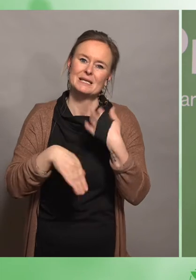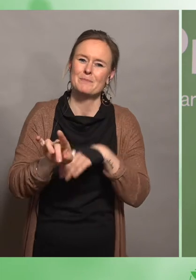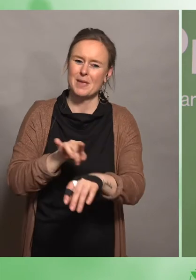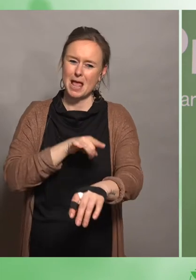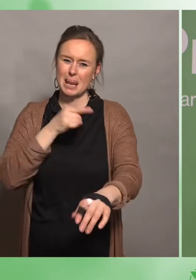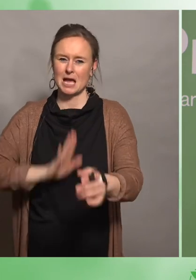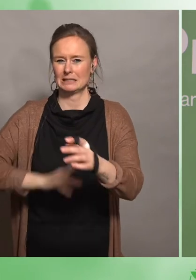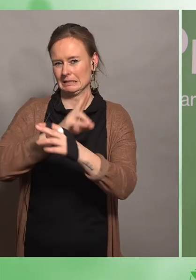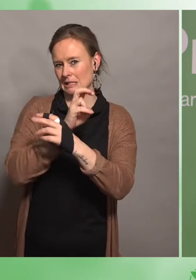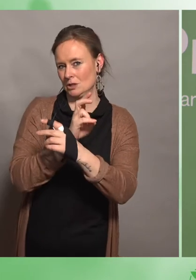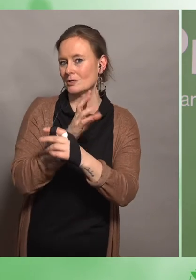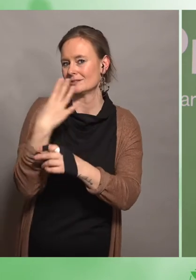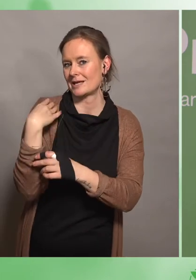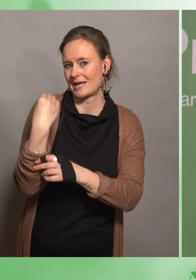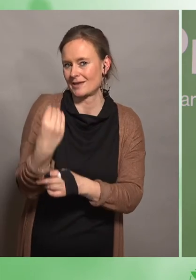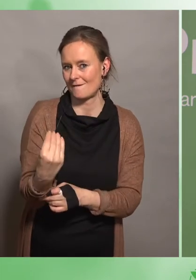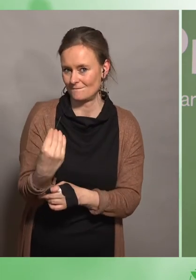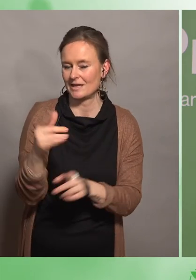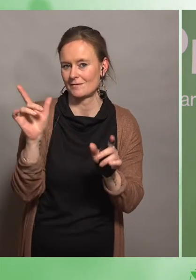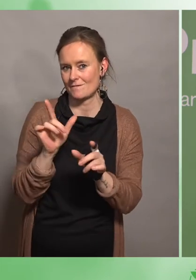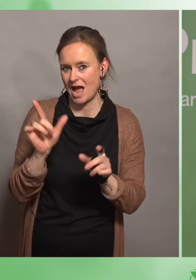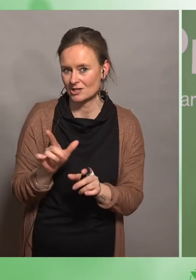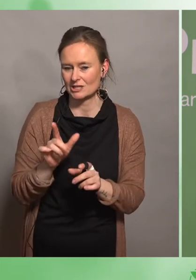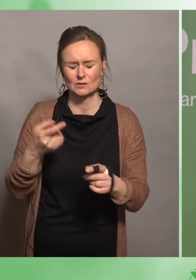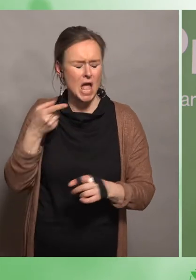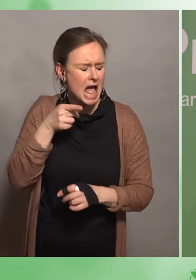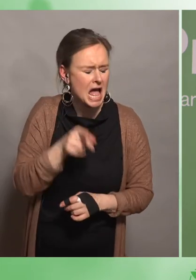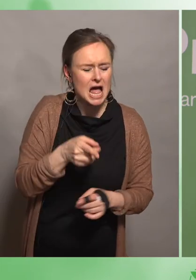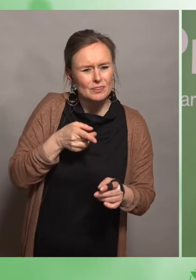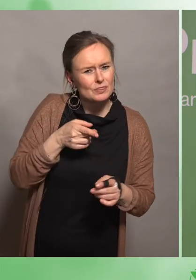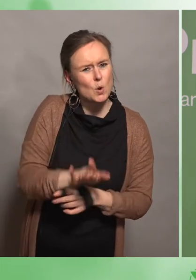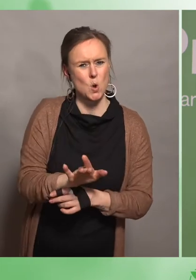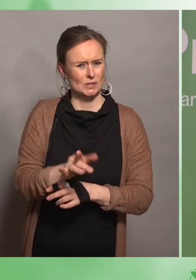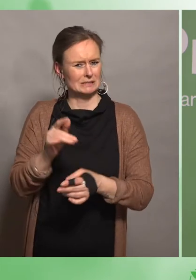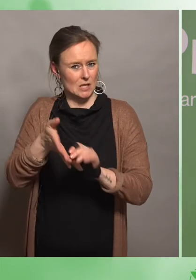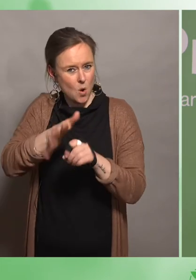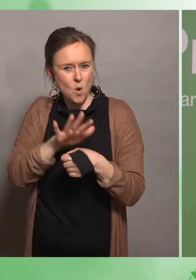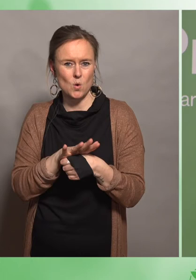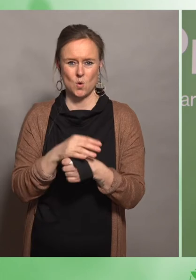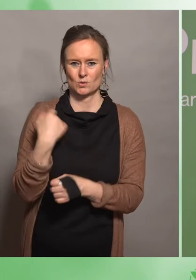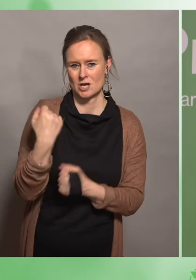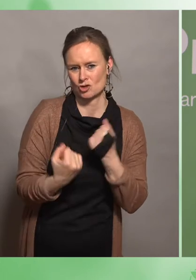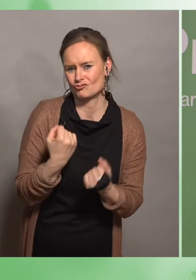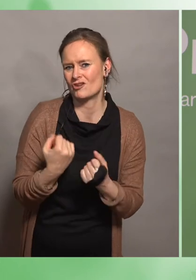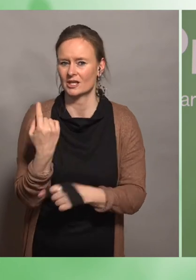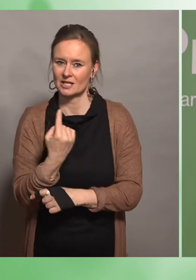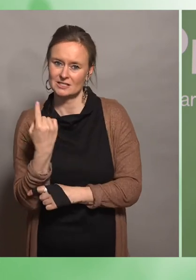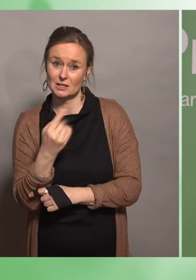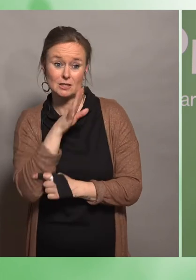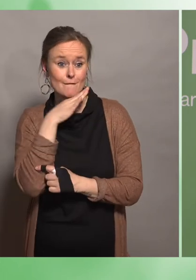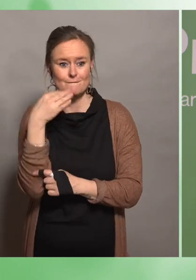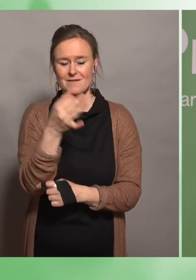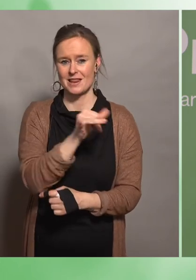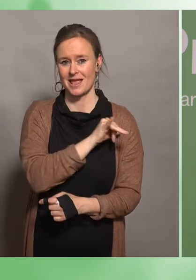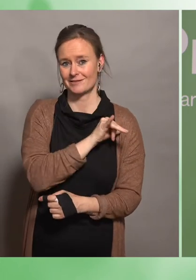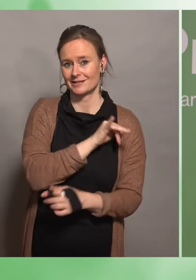Niederösterreich wieder zu machen, trotz Corona, trotz schwieriger Situation. Viele Leute da, viele Interessentinnen und Interessenten